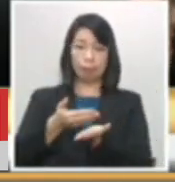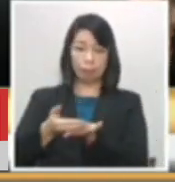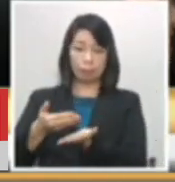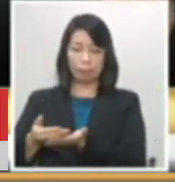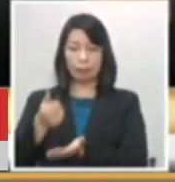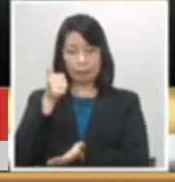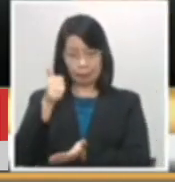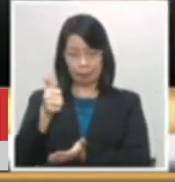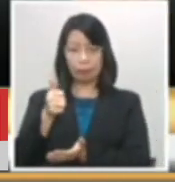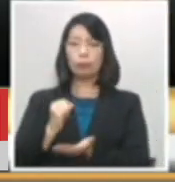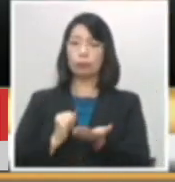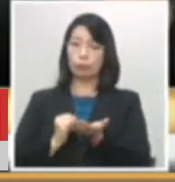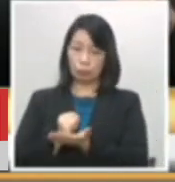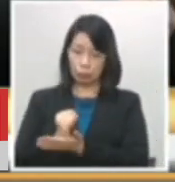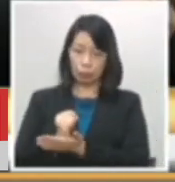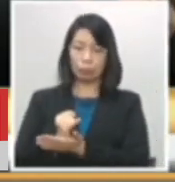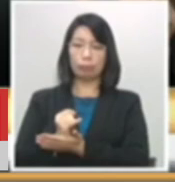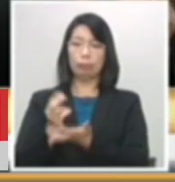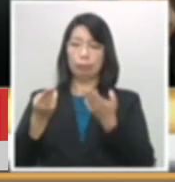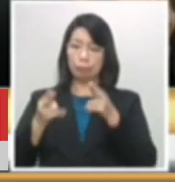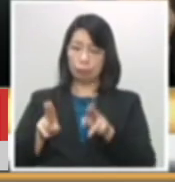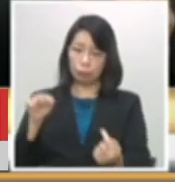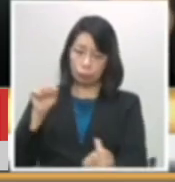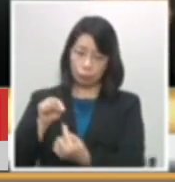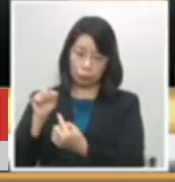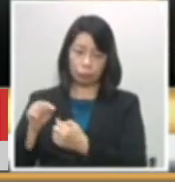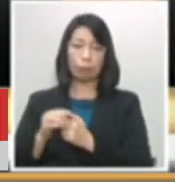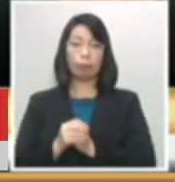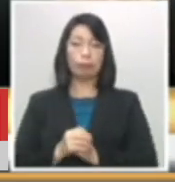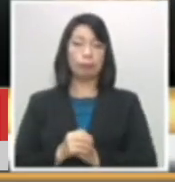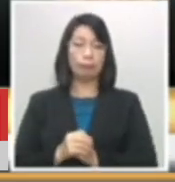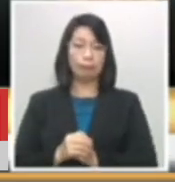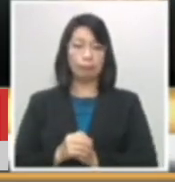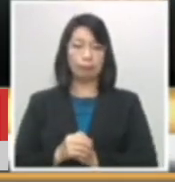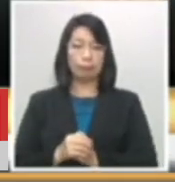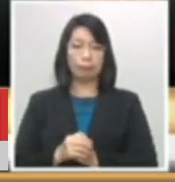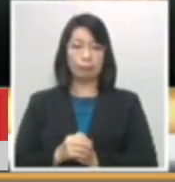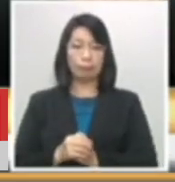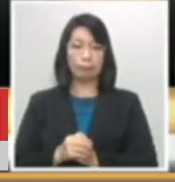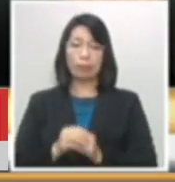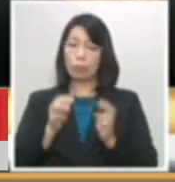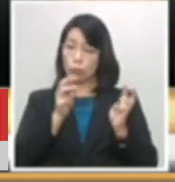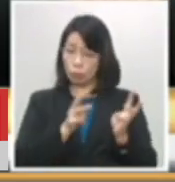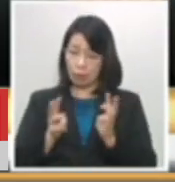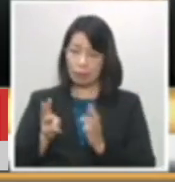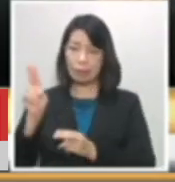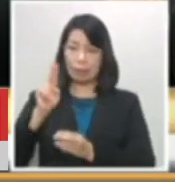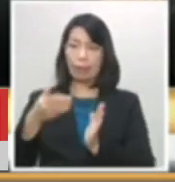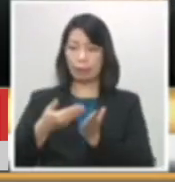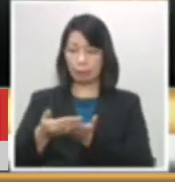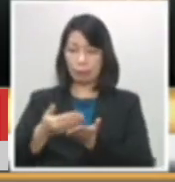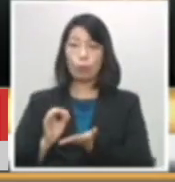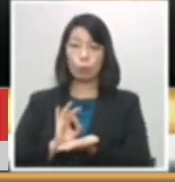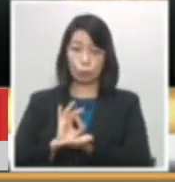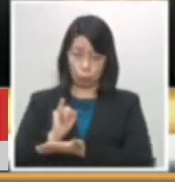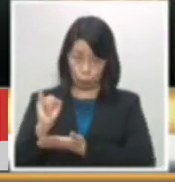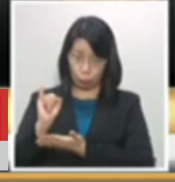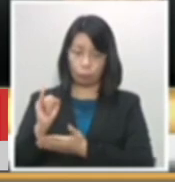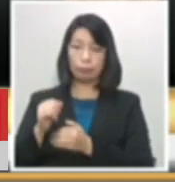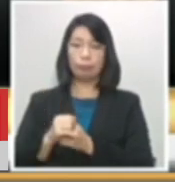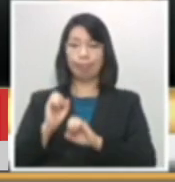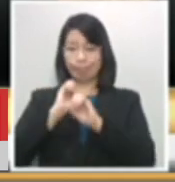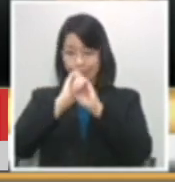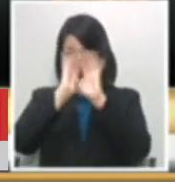ตามสถานการณ์รวมไปถึงชอบด้วยวิธีงบประมาณและใช้งบประมาณอย่างโปร่งใสผ